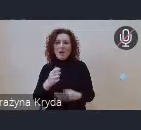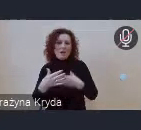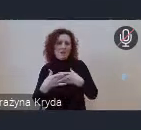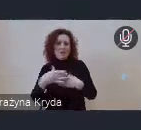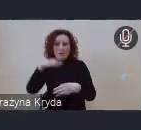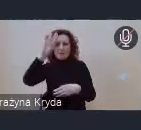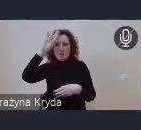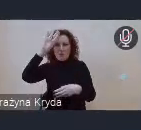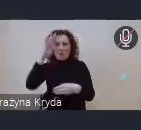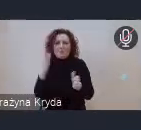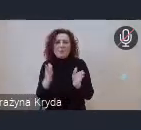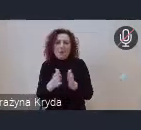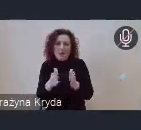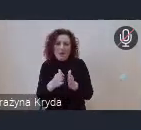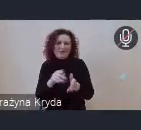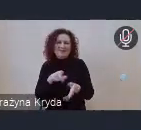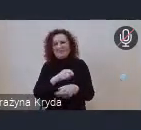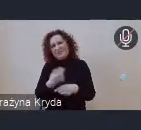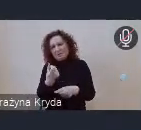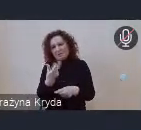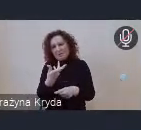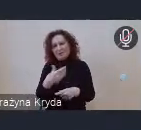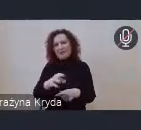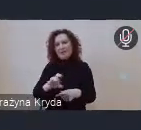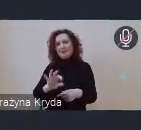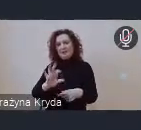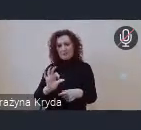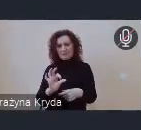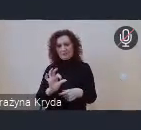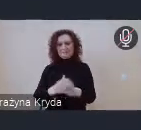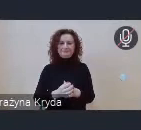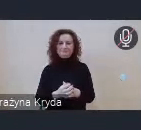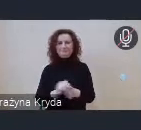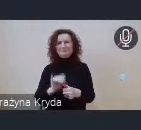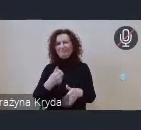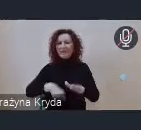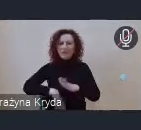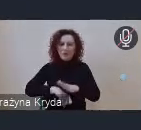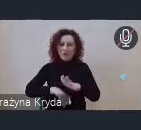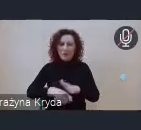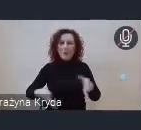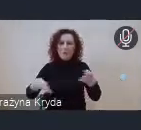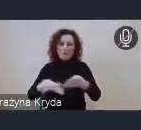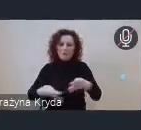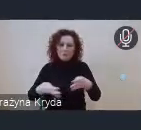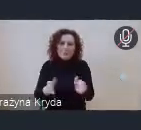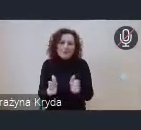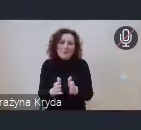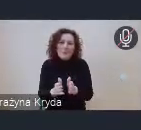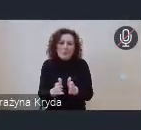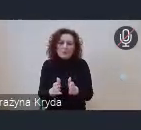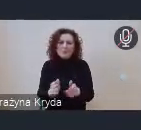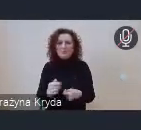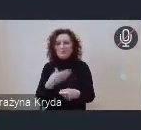no tam działa kilkanaście osób na na terenie jakiś klub świecie piłkarski to jakiś taki zupełnie Malusieńki który nie ma